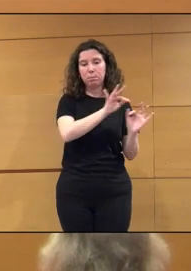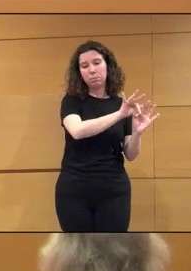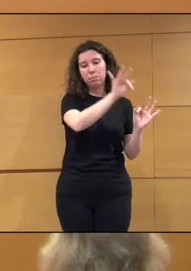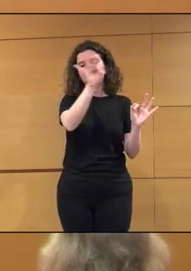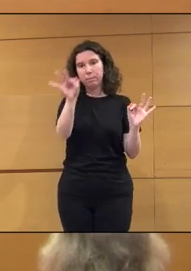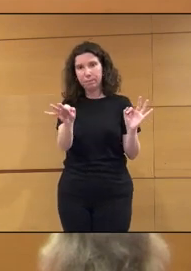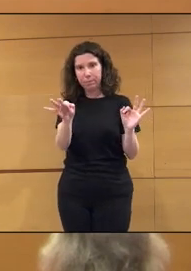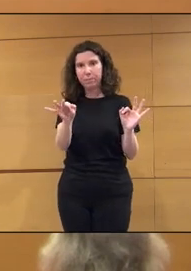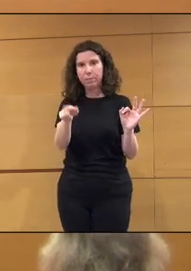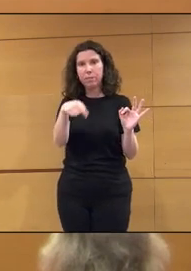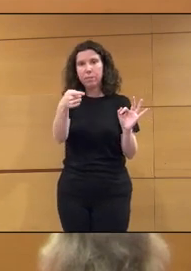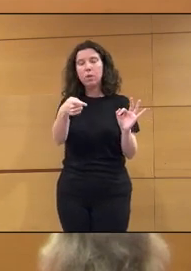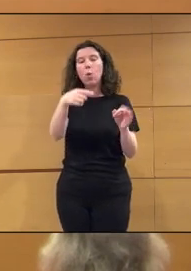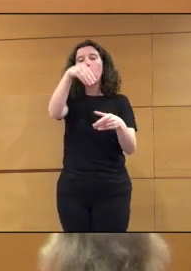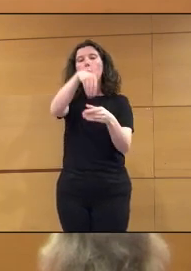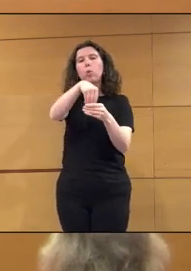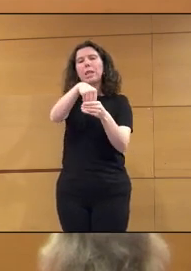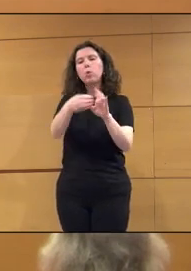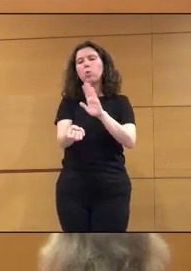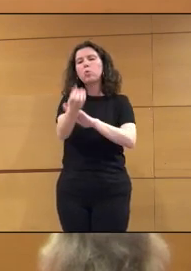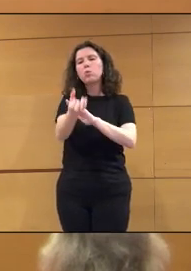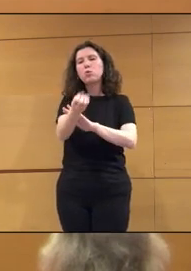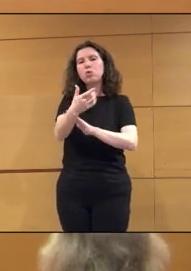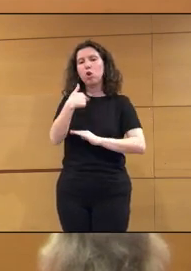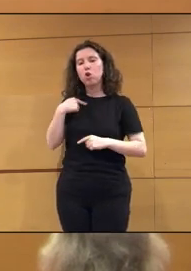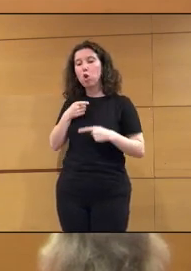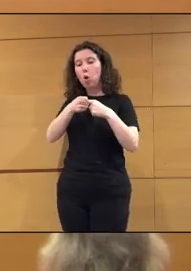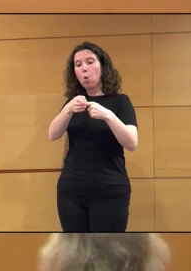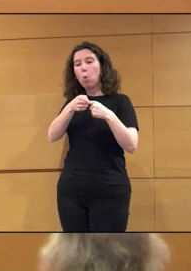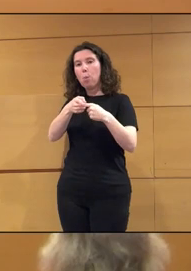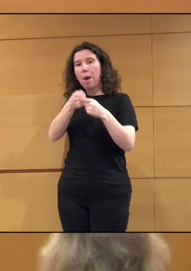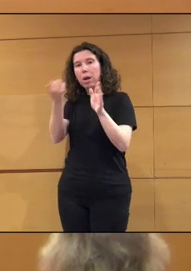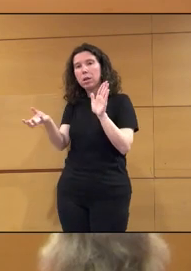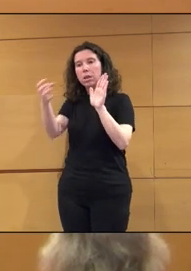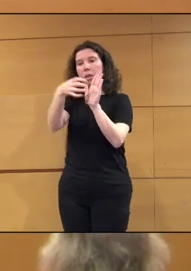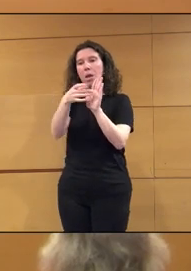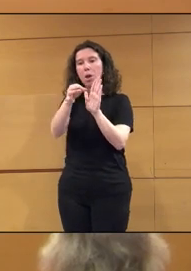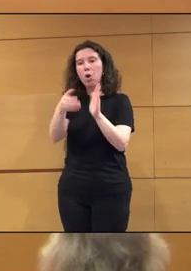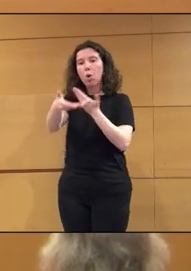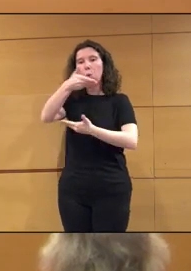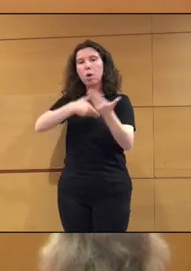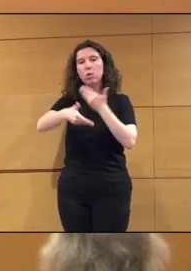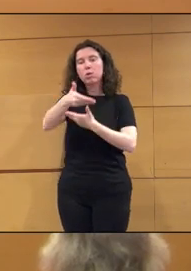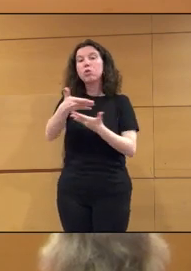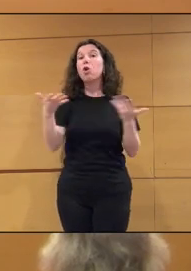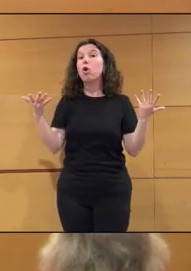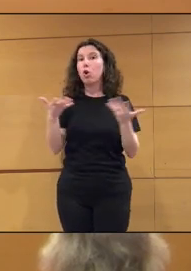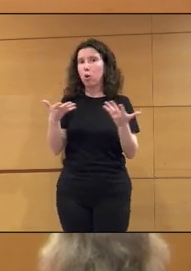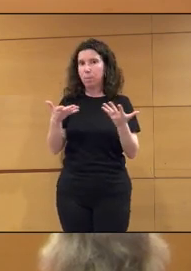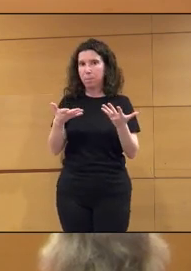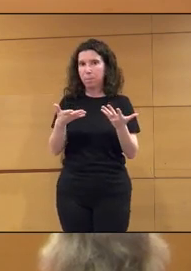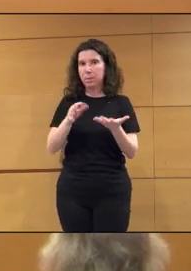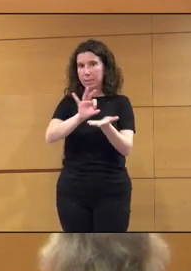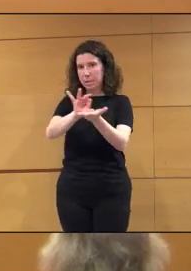Mediaverse, que era més, no? Generació de continguts, com comparteixes tu i com afegeixes tu a nivell col·laboratiu els diversos